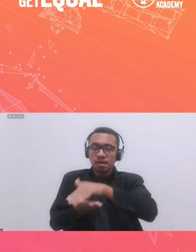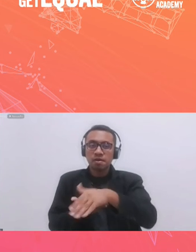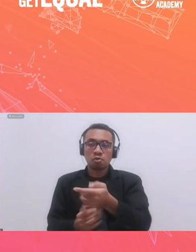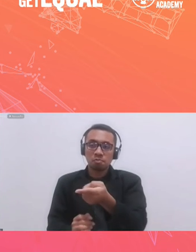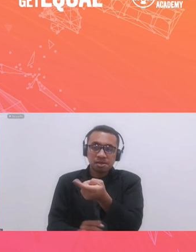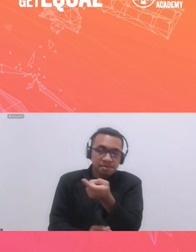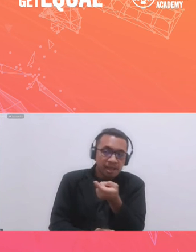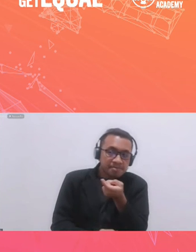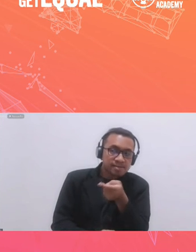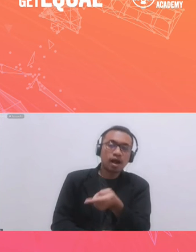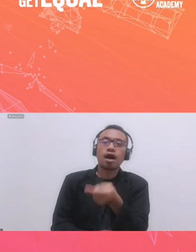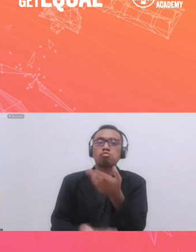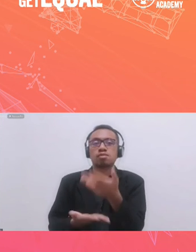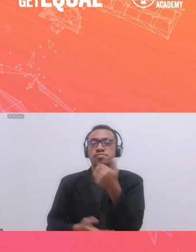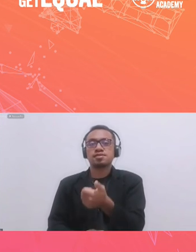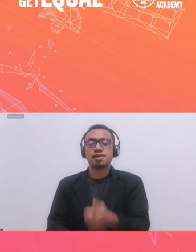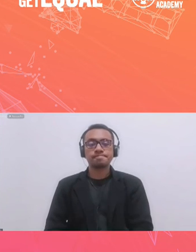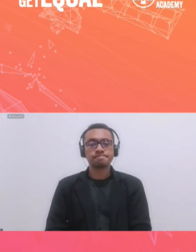Nah, ada juga Mbak